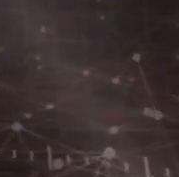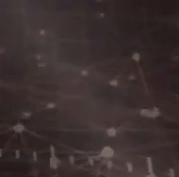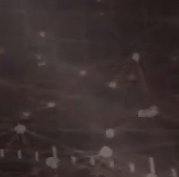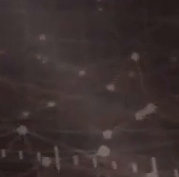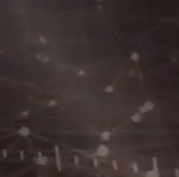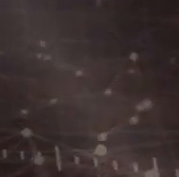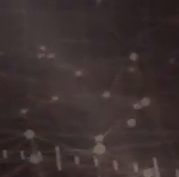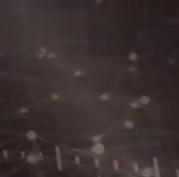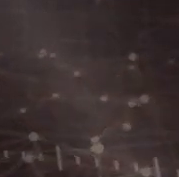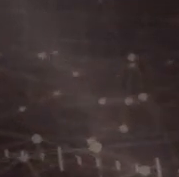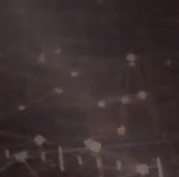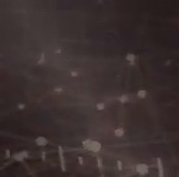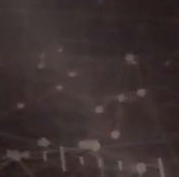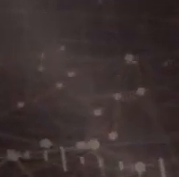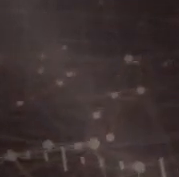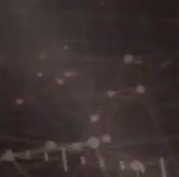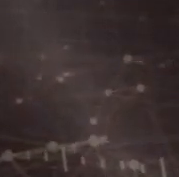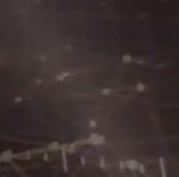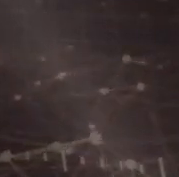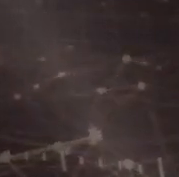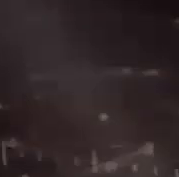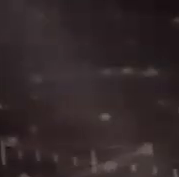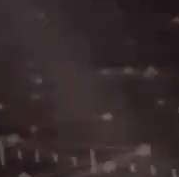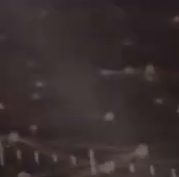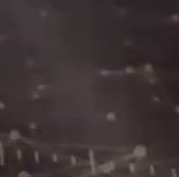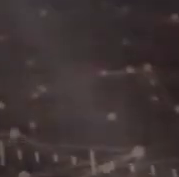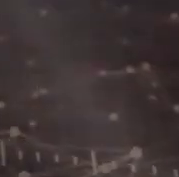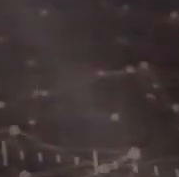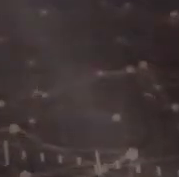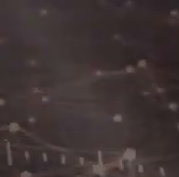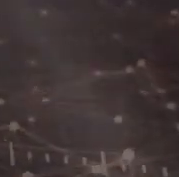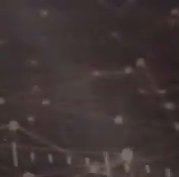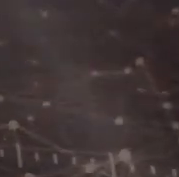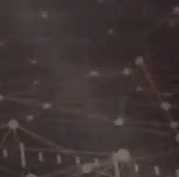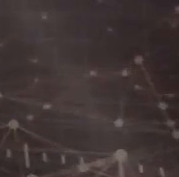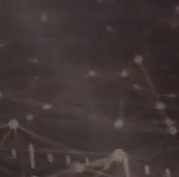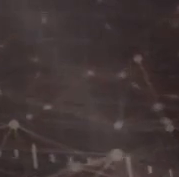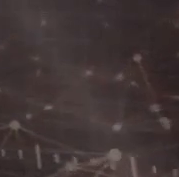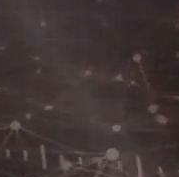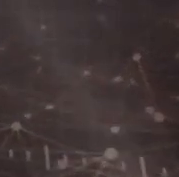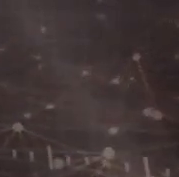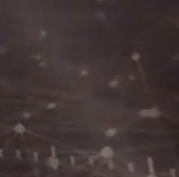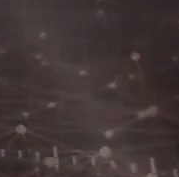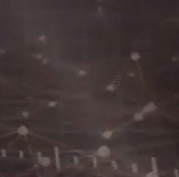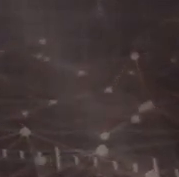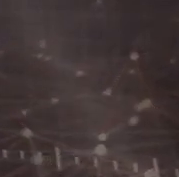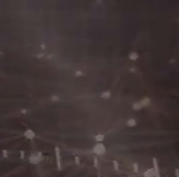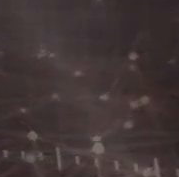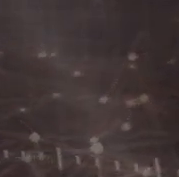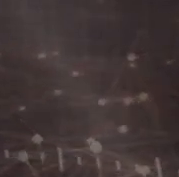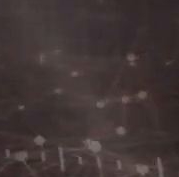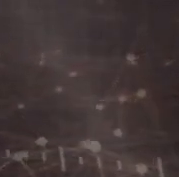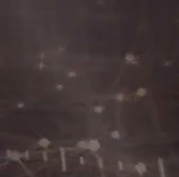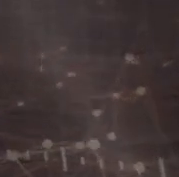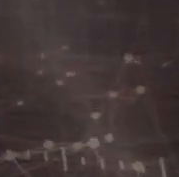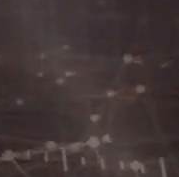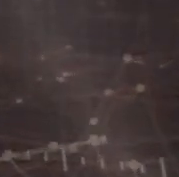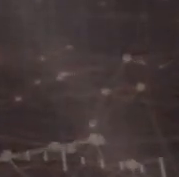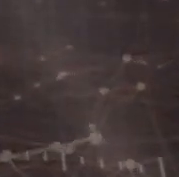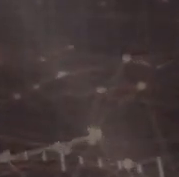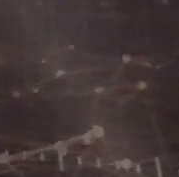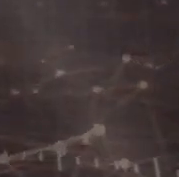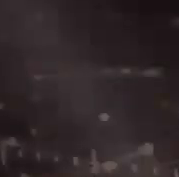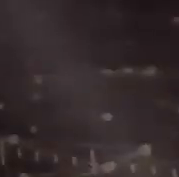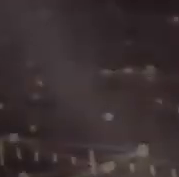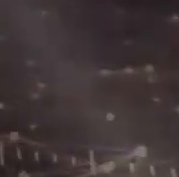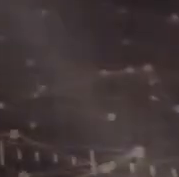dahil titignan niya yung mga kambing niya. Yung kumpare ko naman na tagapanil ko, sir. Okay. Inaya siya, pumunta siya doon. Okay.